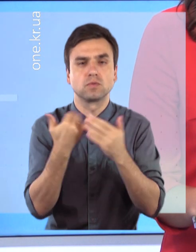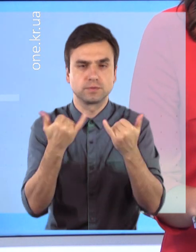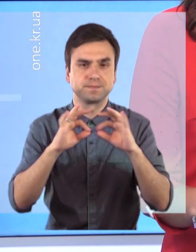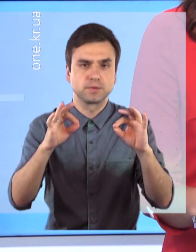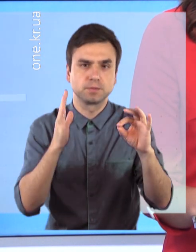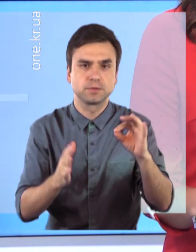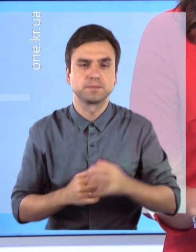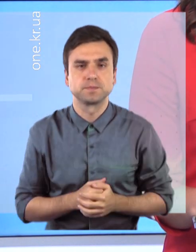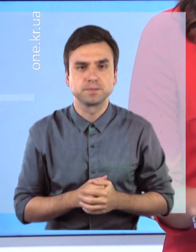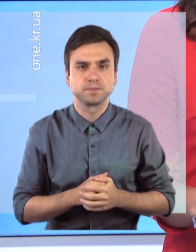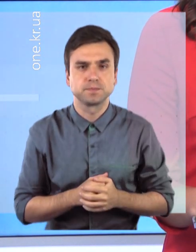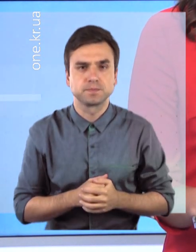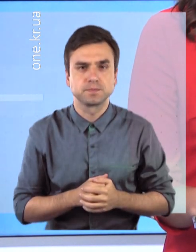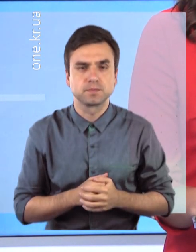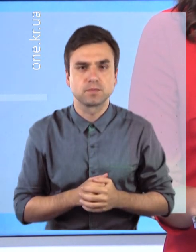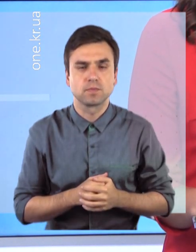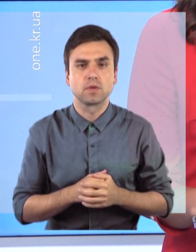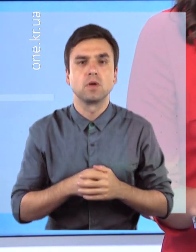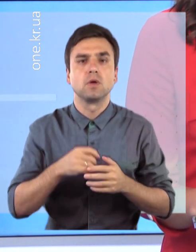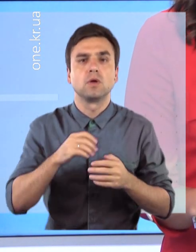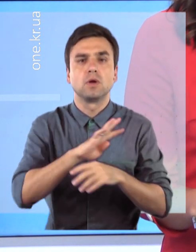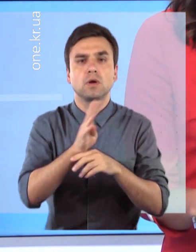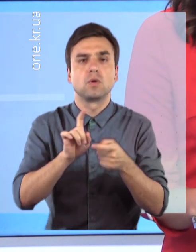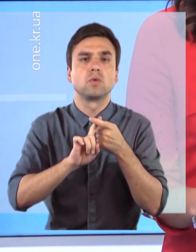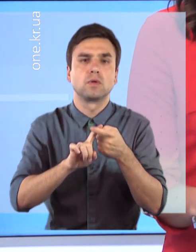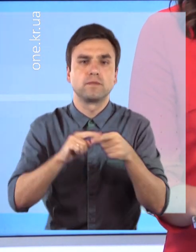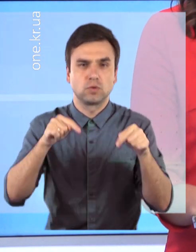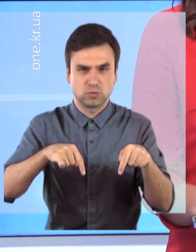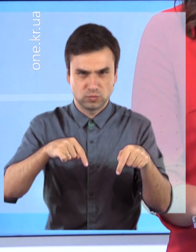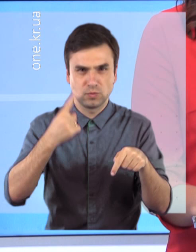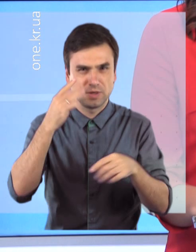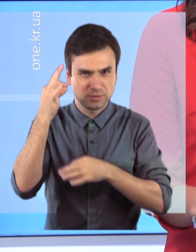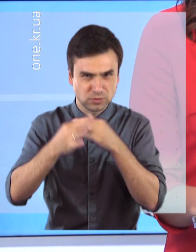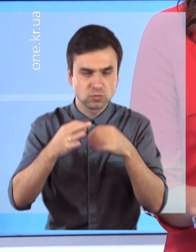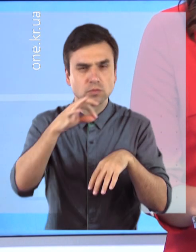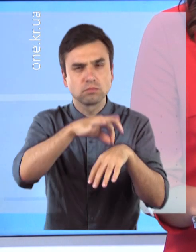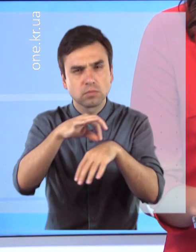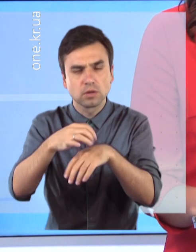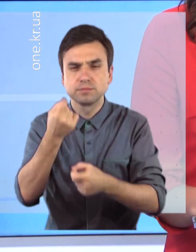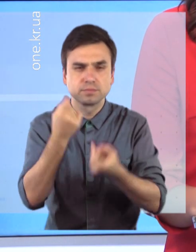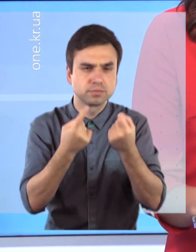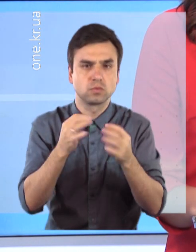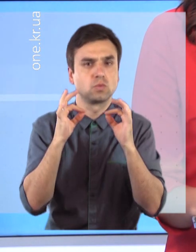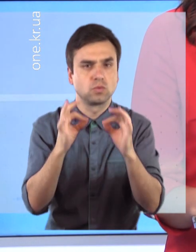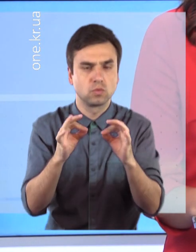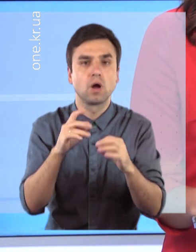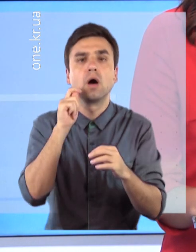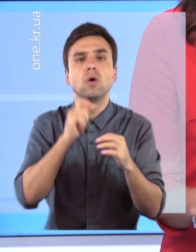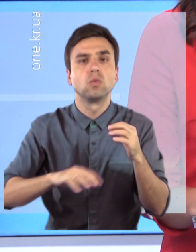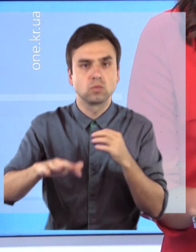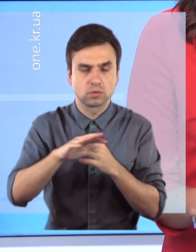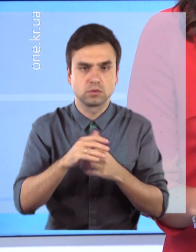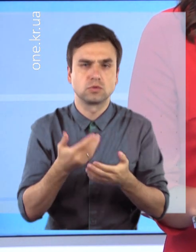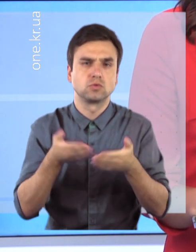я, ведуча Наталя Болдинська. Жодного нового випадку коронавірусу у Кривому Розі за добу та знову майже 2000 хворих